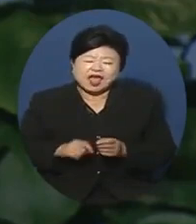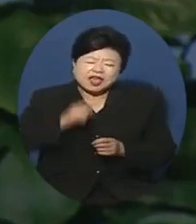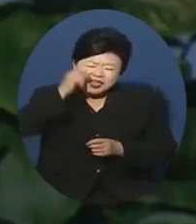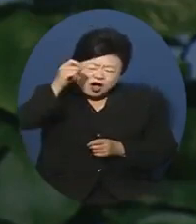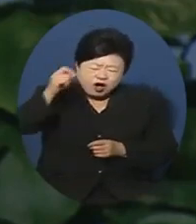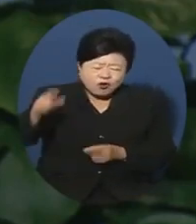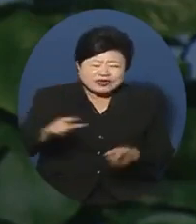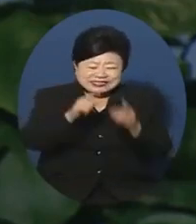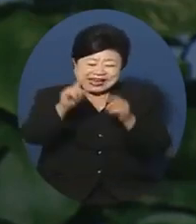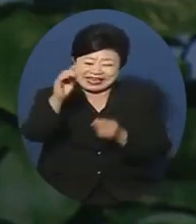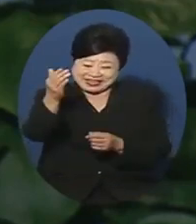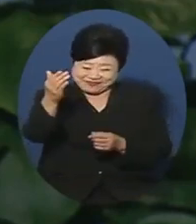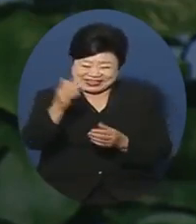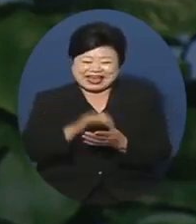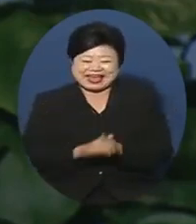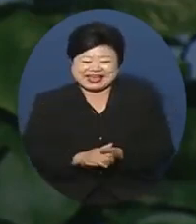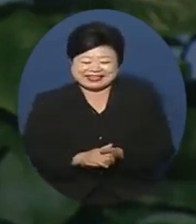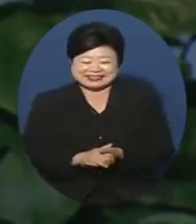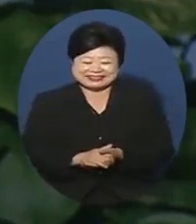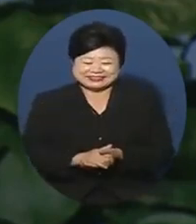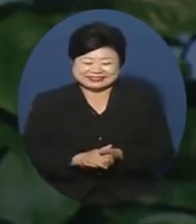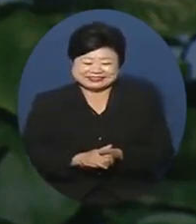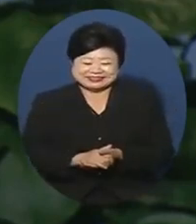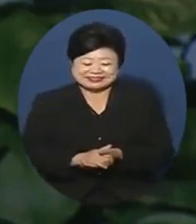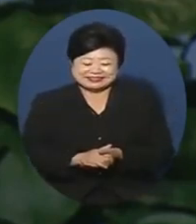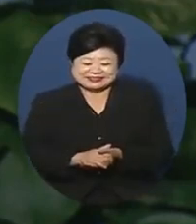영원히 사는 것입니다.